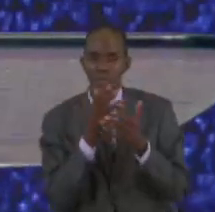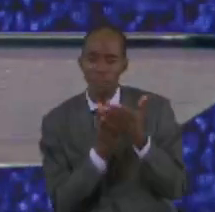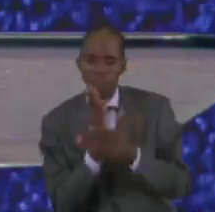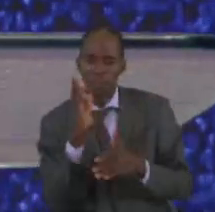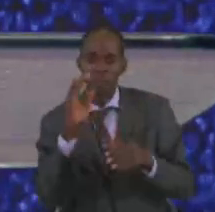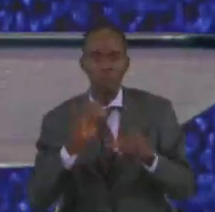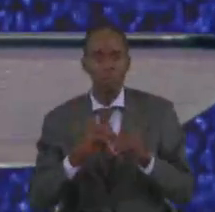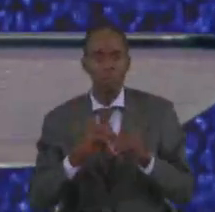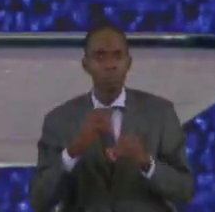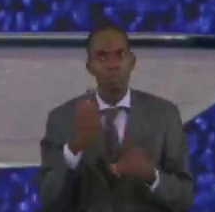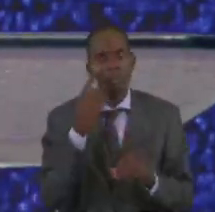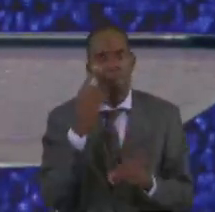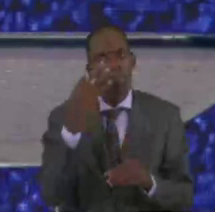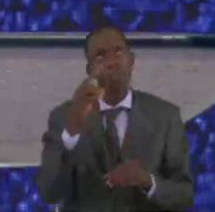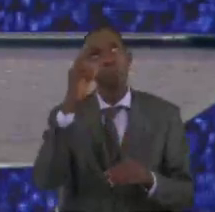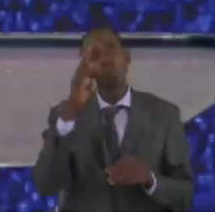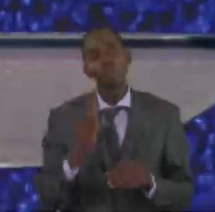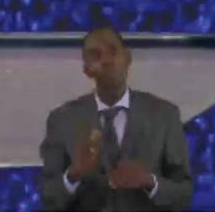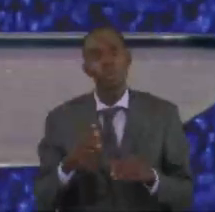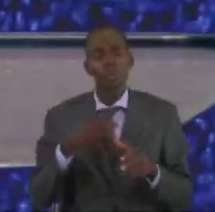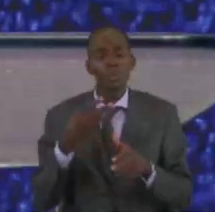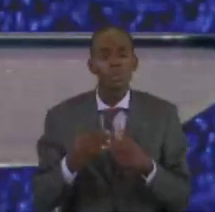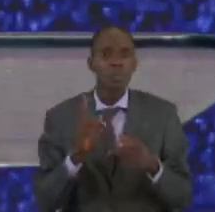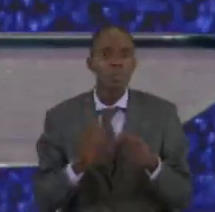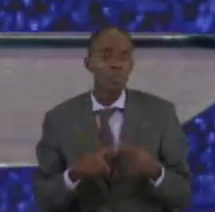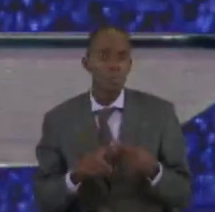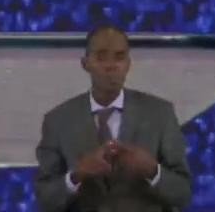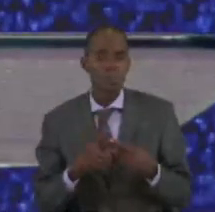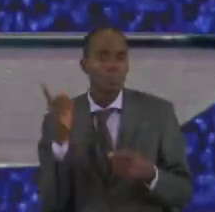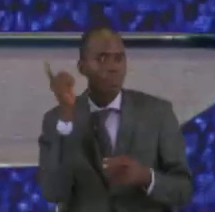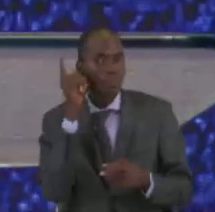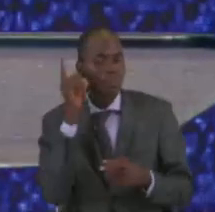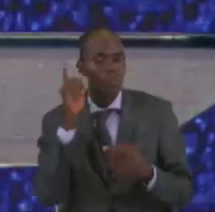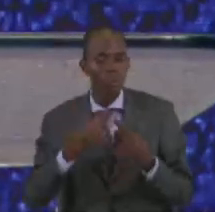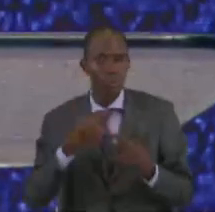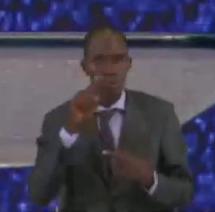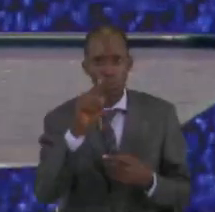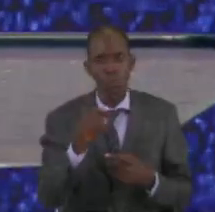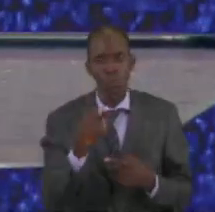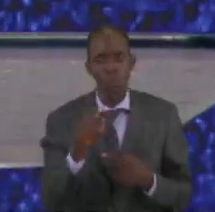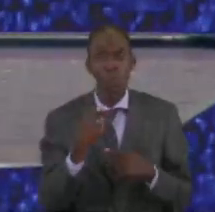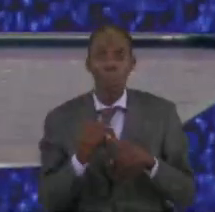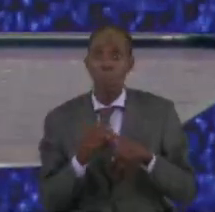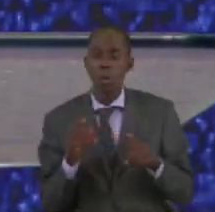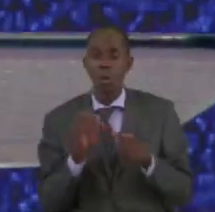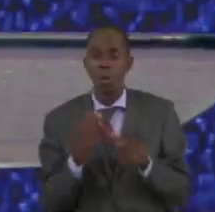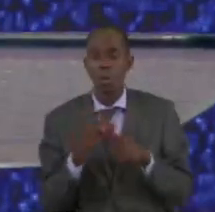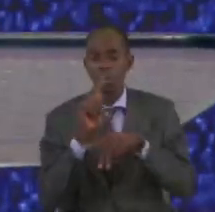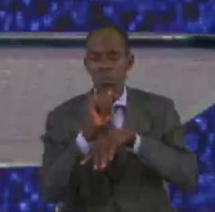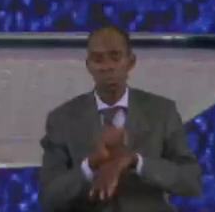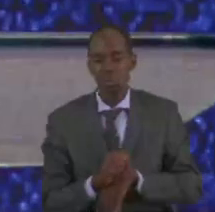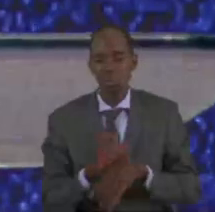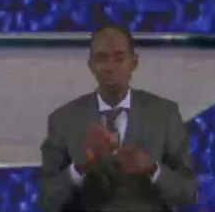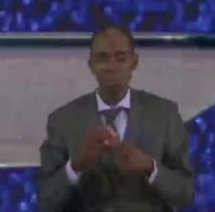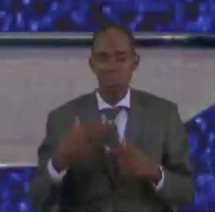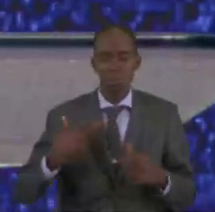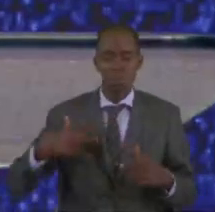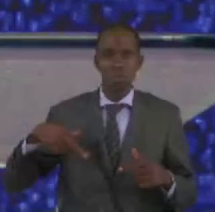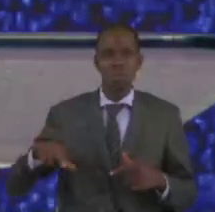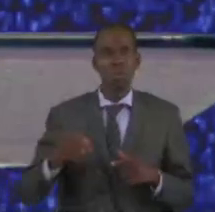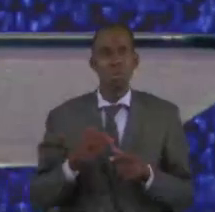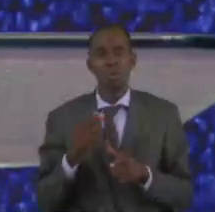c'est bon devant Dieu. Si il faut vous écouter pour la tradition, pour la